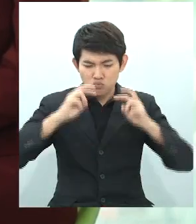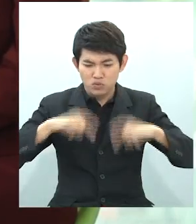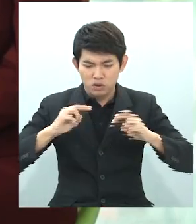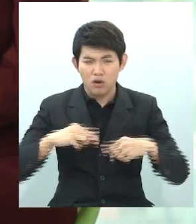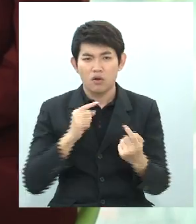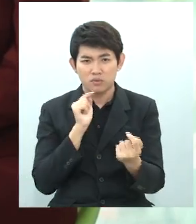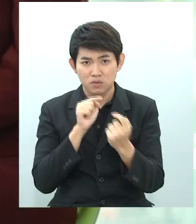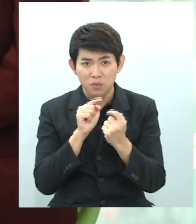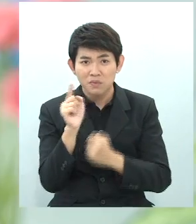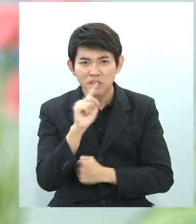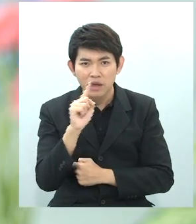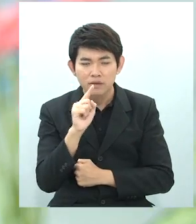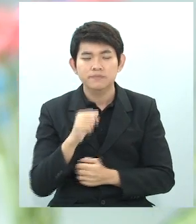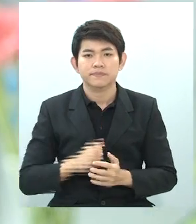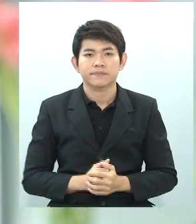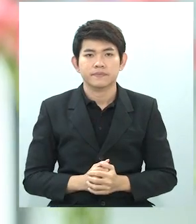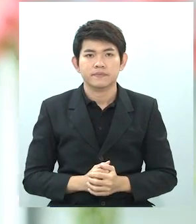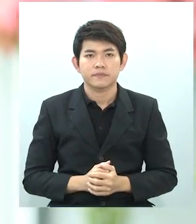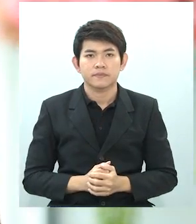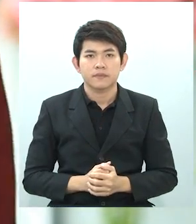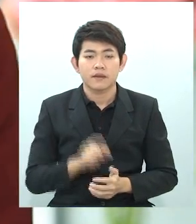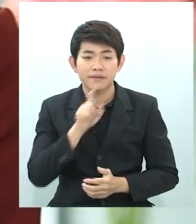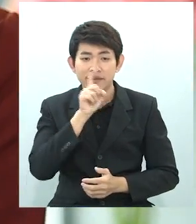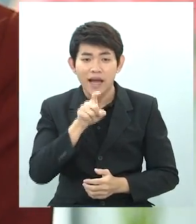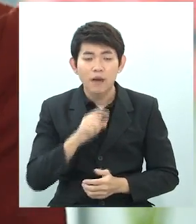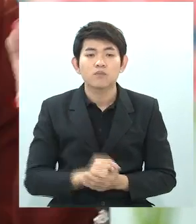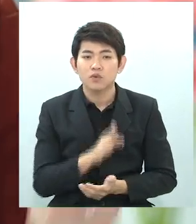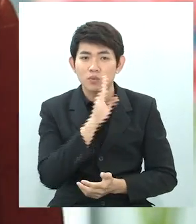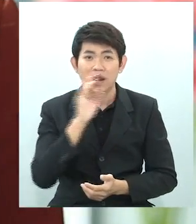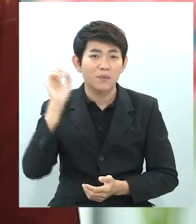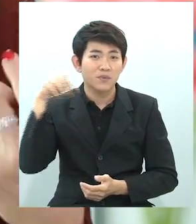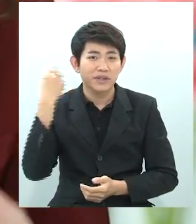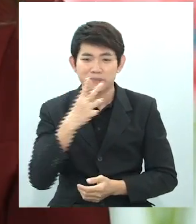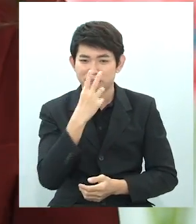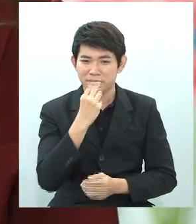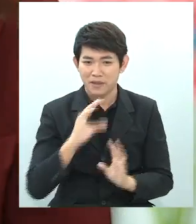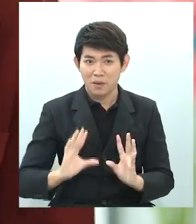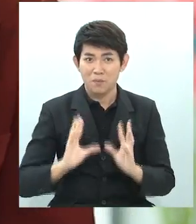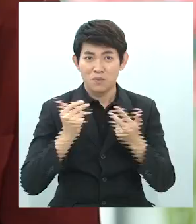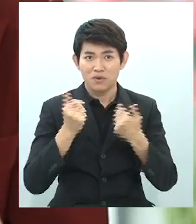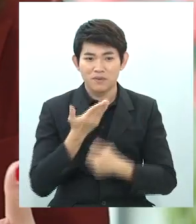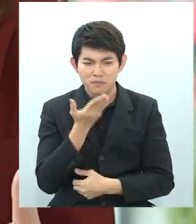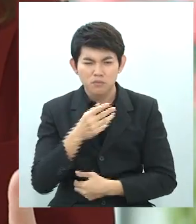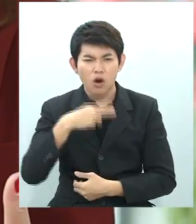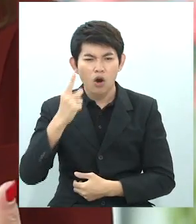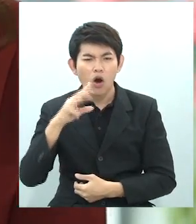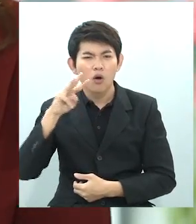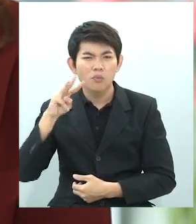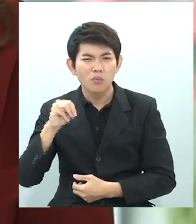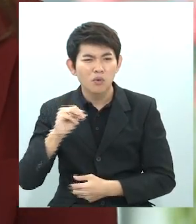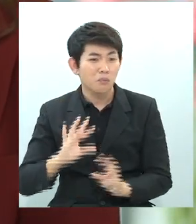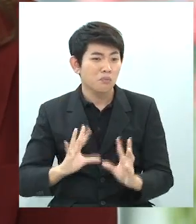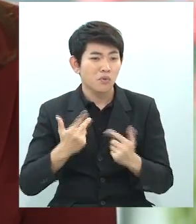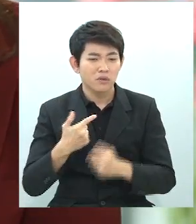คอื่นที่ไม่ใช่สิวด้วยนะ ถามถึงผู้หญิงวัยหมดประจำเดือนค่ะหลายคนบอกว่าเอ้าหมอบอกฮอร์โมนบอกว่ามีประจ